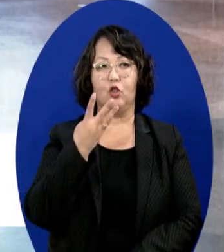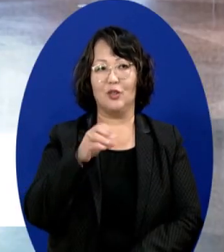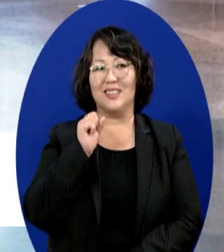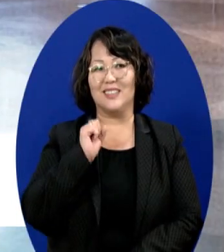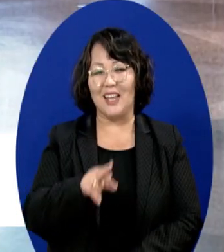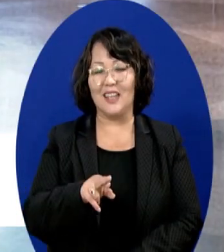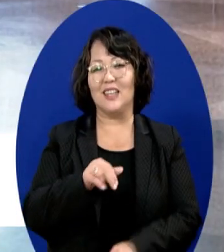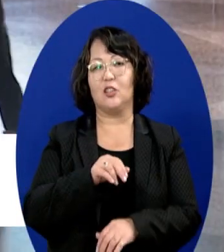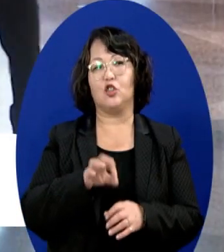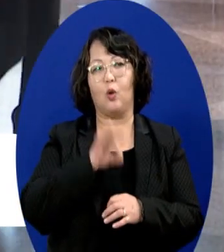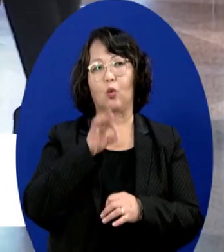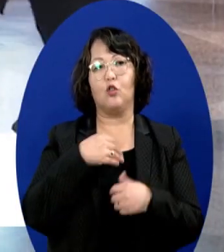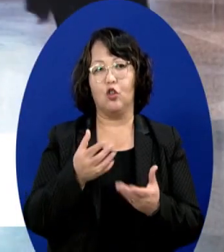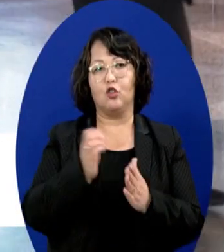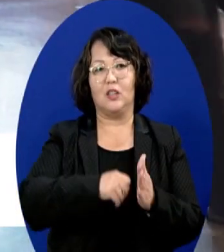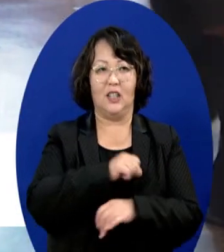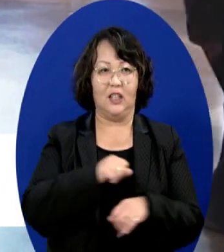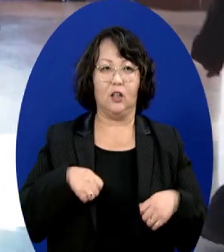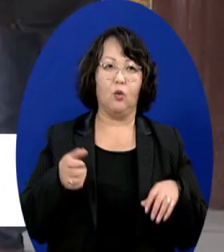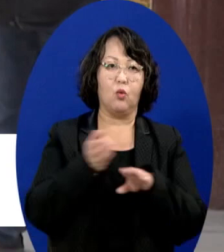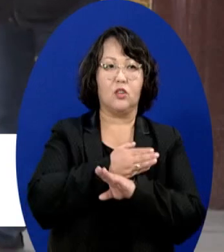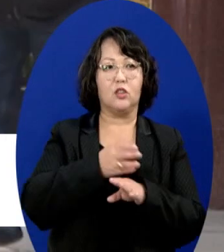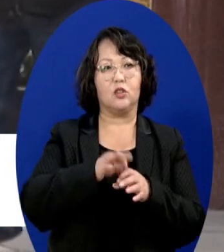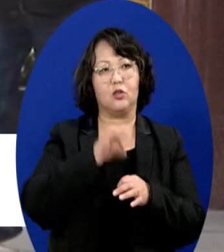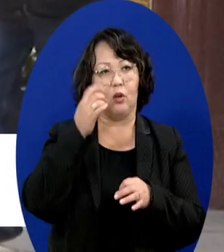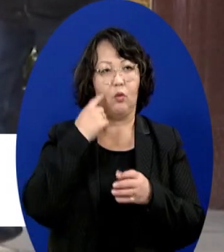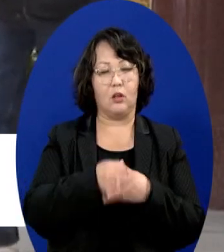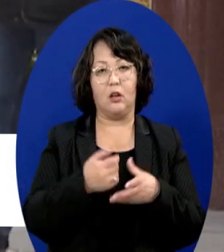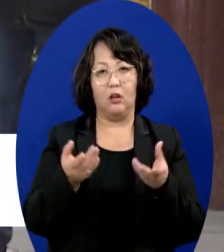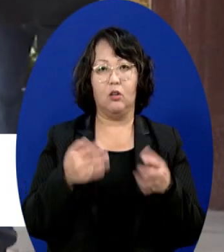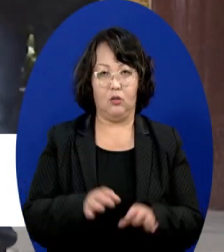гаруй сонгогч санал аль хэдийн үрдчлэн өгөөд байгаа маа.